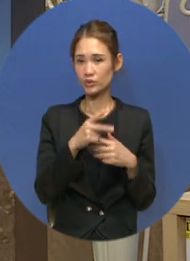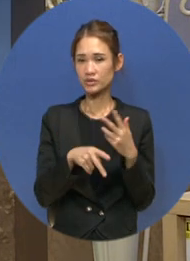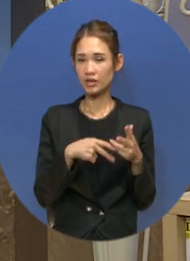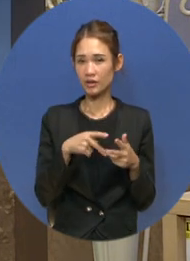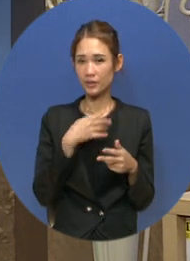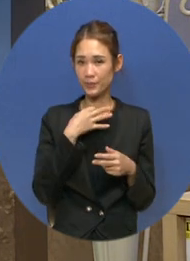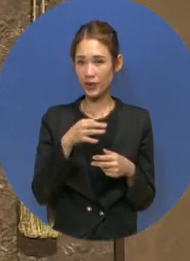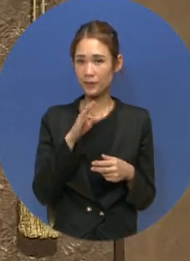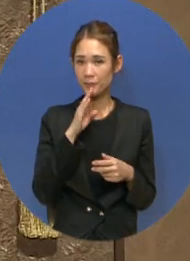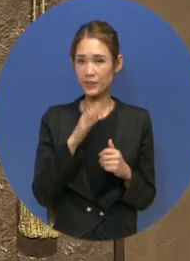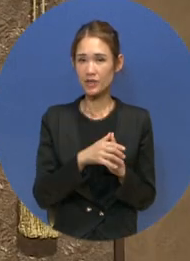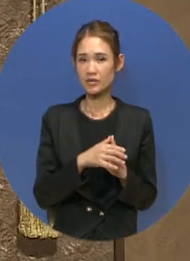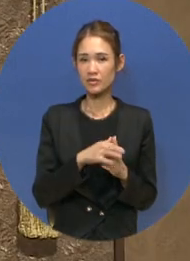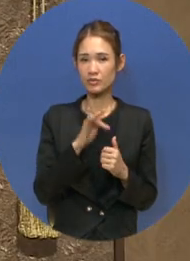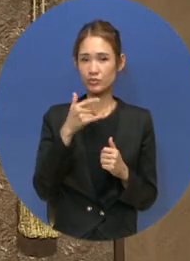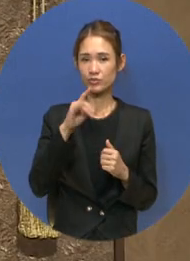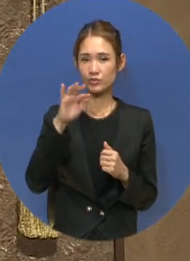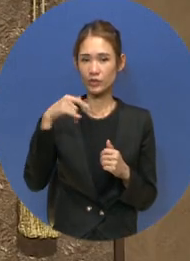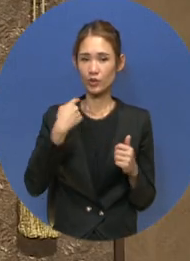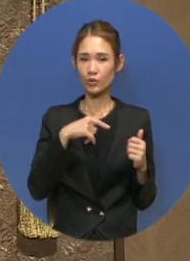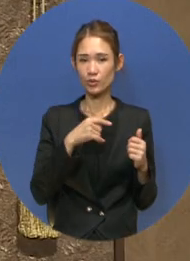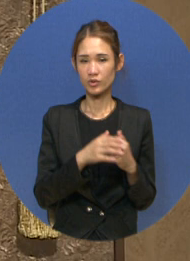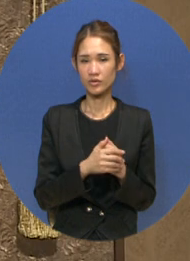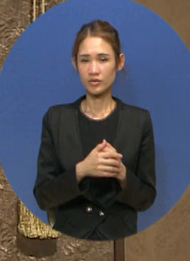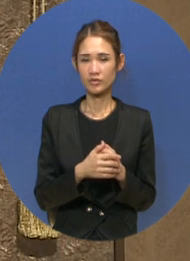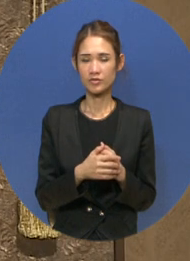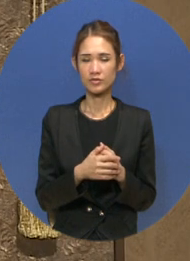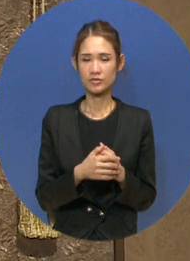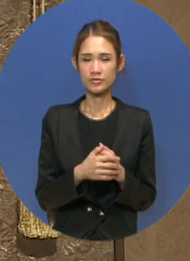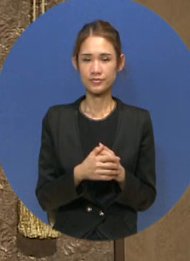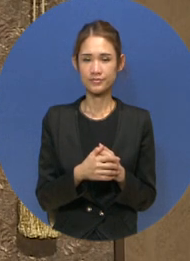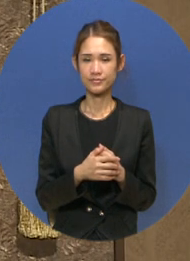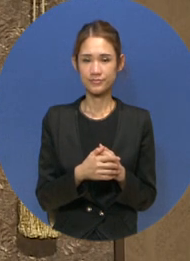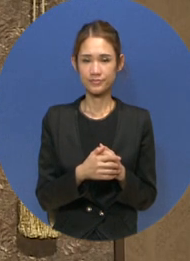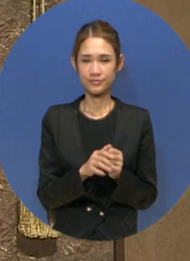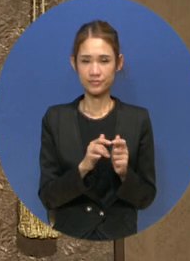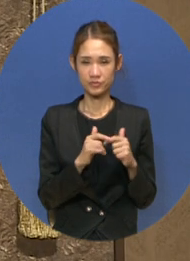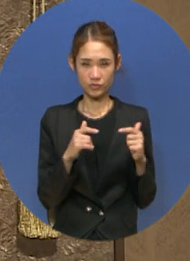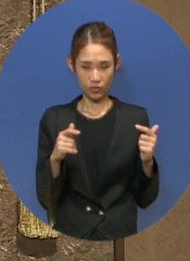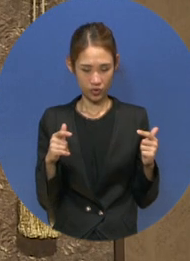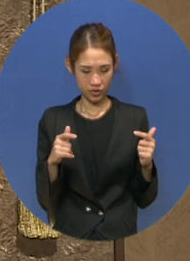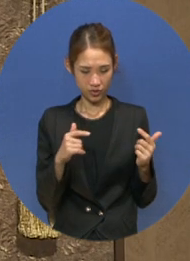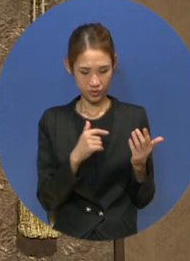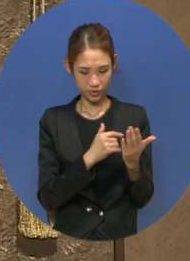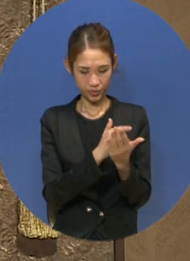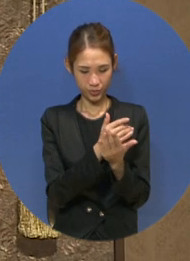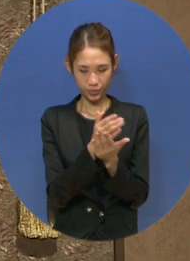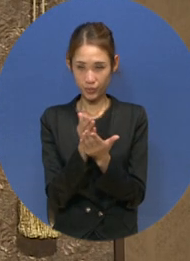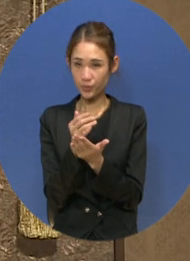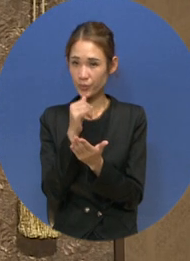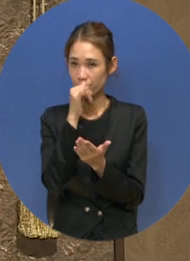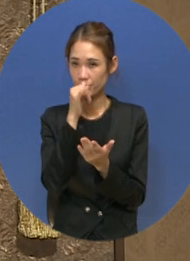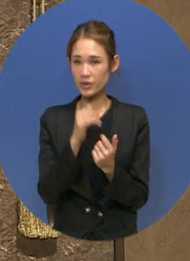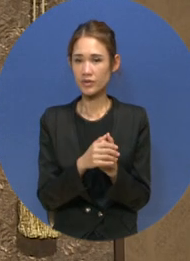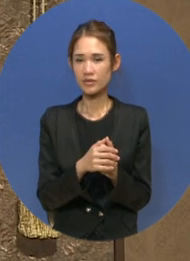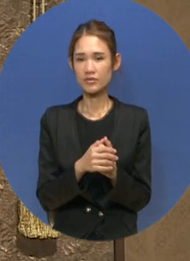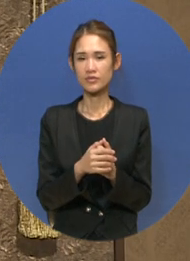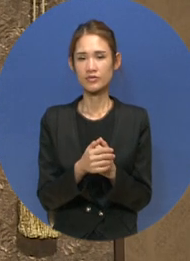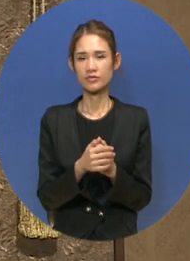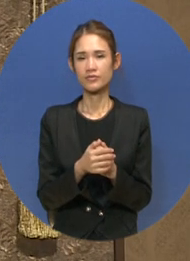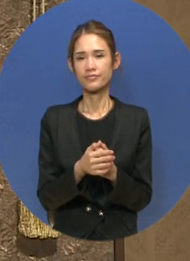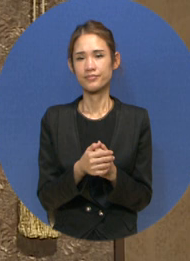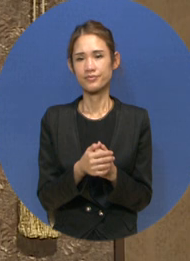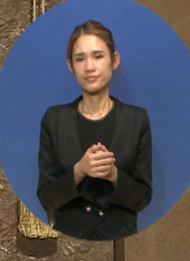네. 불리는 건가요? 문예교육이라고 하는데요. 네. 이 문예교육이라는 것이 이제 뭐 여러 가지 다양한 부분들을 안고 있는데